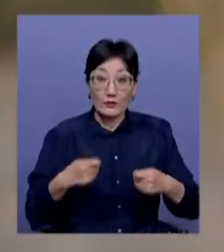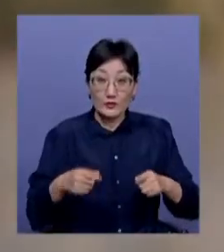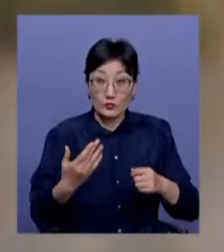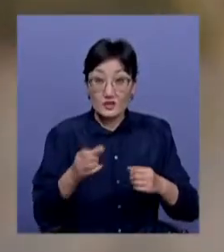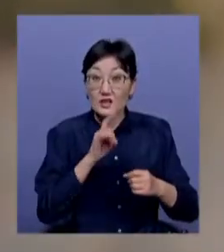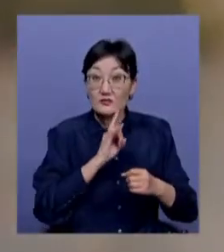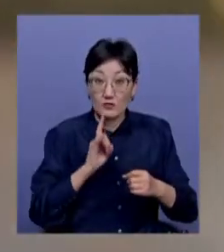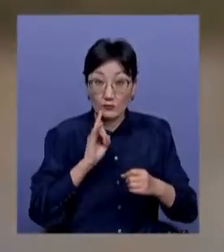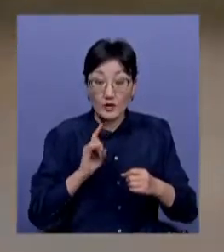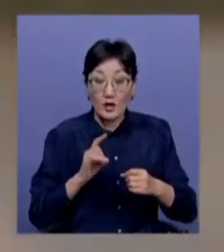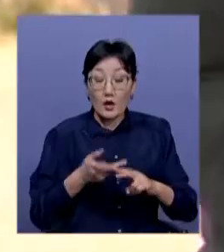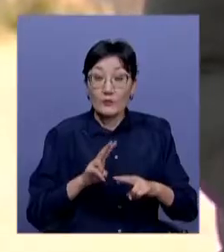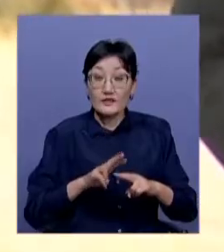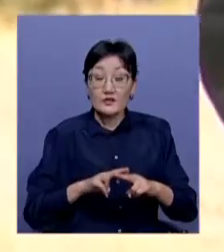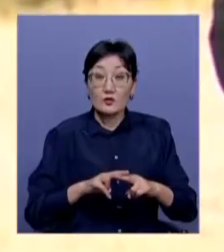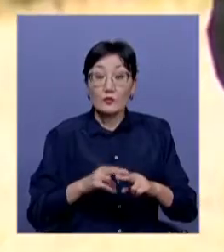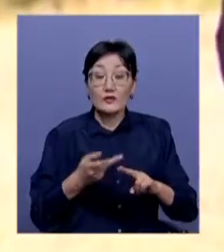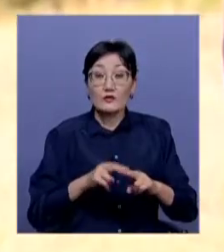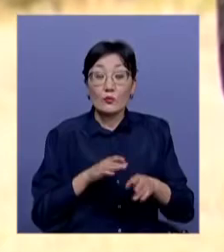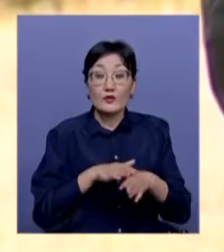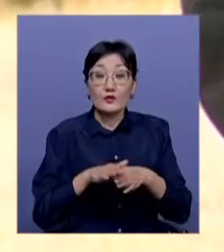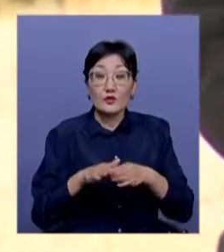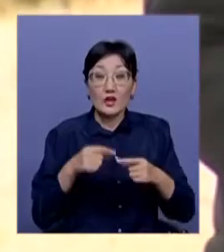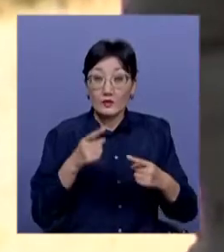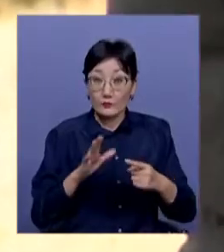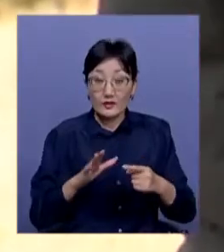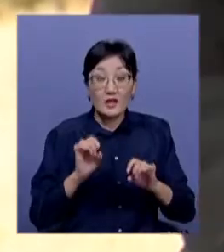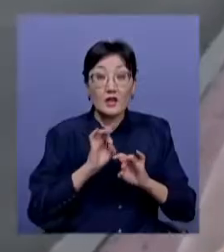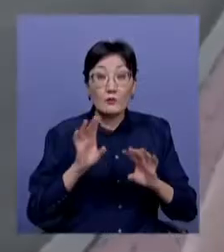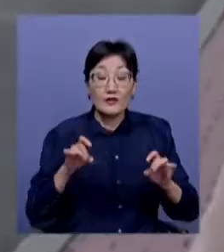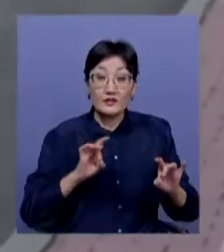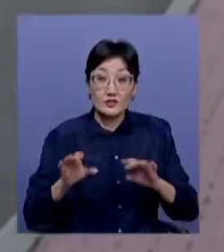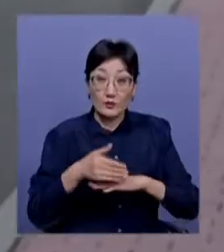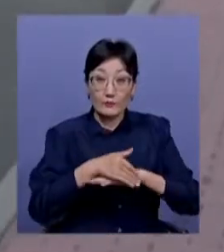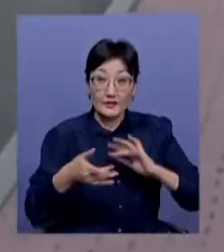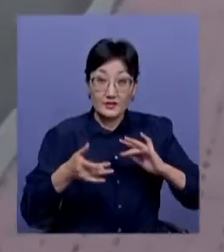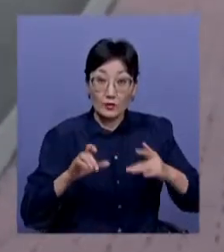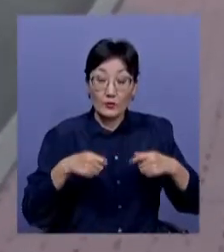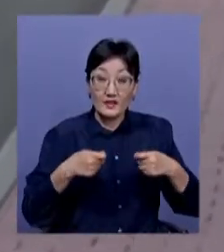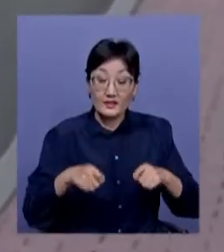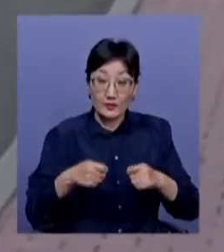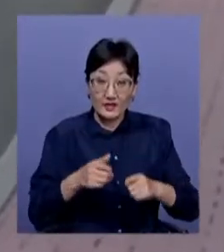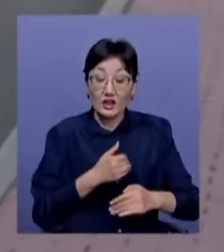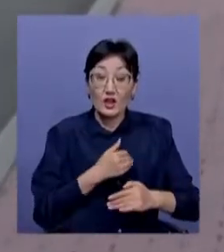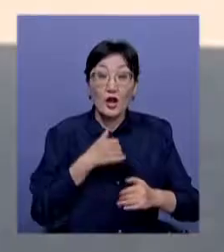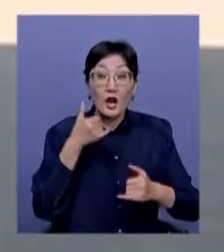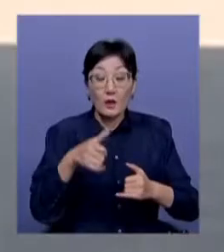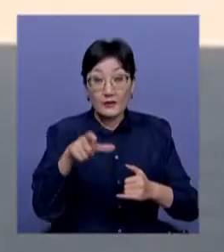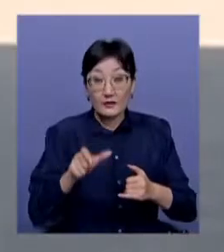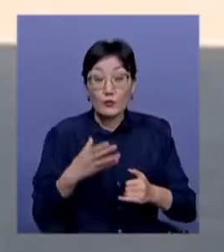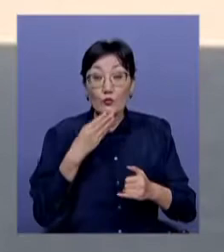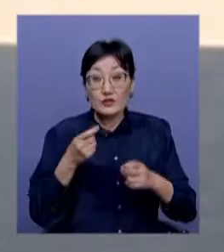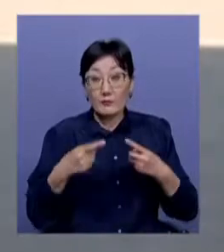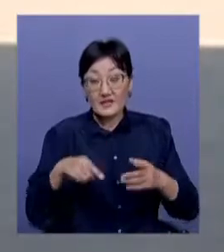қалғандардың бірі. Әбден зәрезап болған ол аты жөнін толық атамауды өтінді. Танымал жарнама сайтына салған затын сатып аламын деп хабарласқан адам өзінің